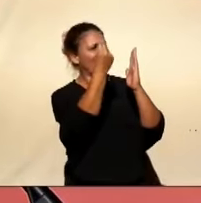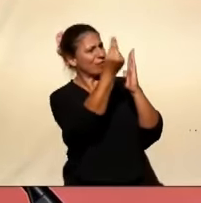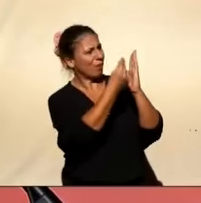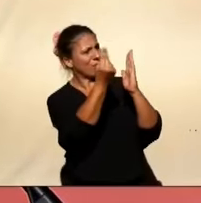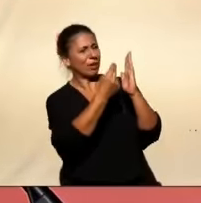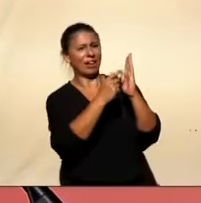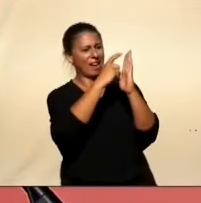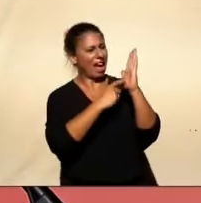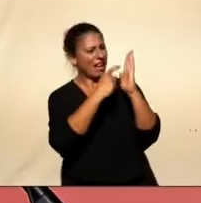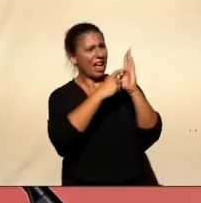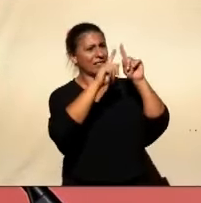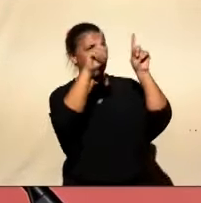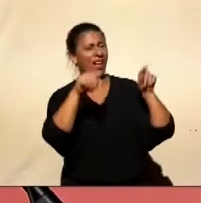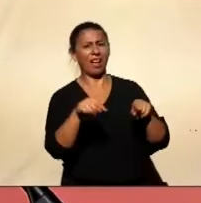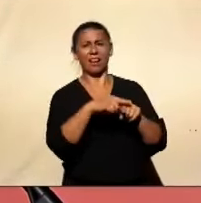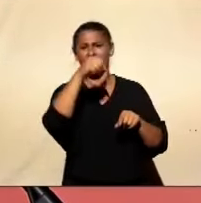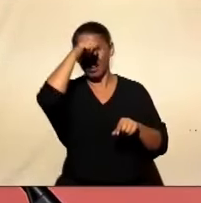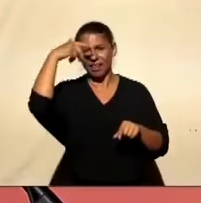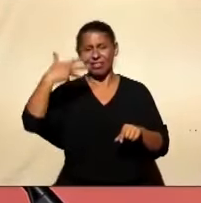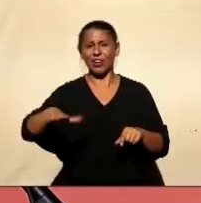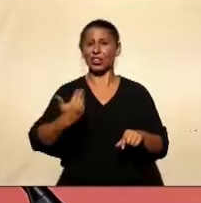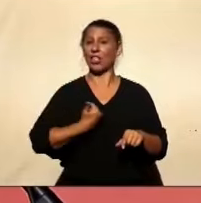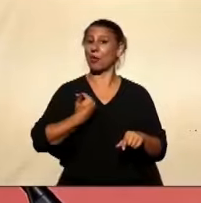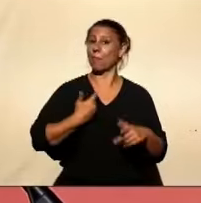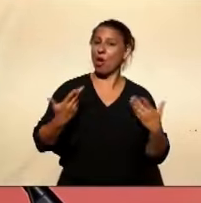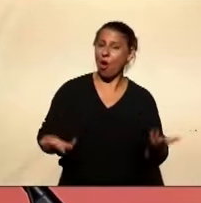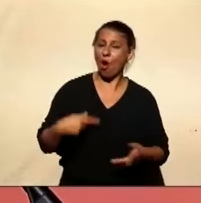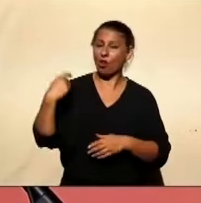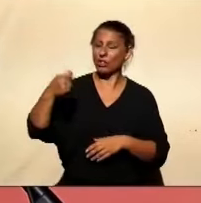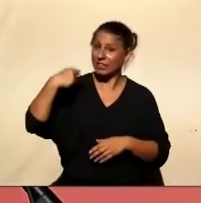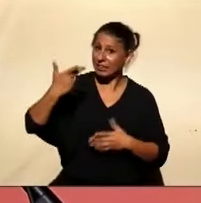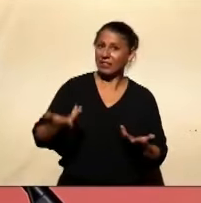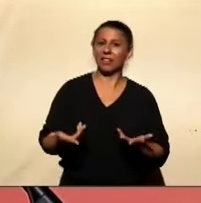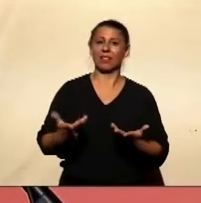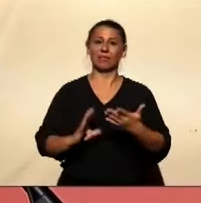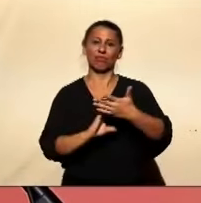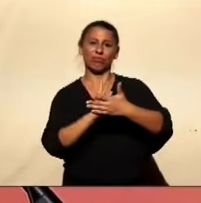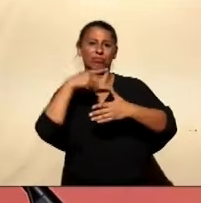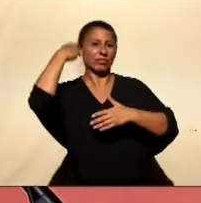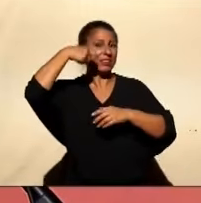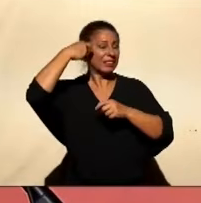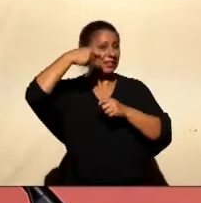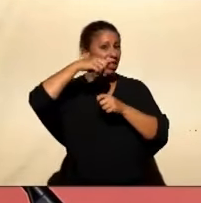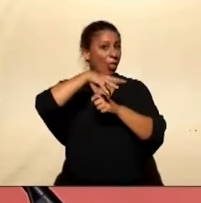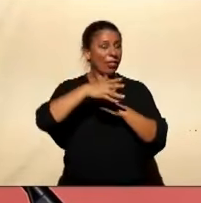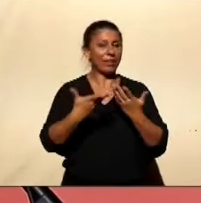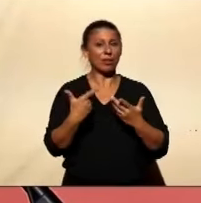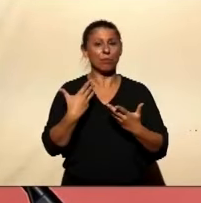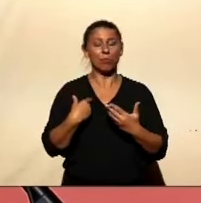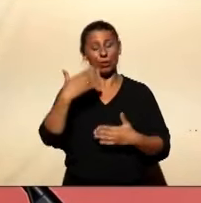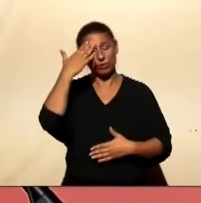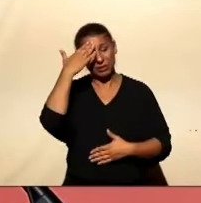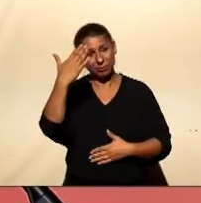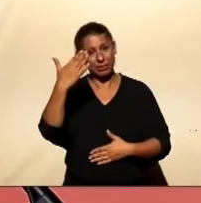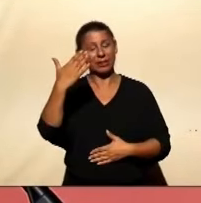των χαρακτών, ο ιδρώτας των ηθοποιών, η δημιουργικότητα των σκηνοθετών που έχουν τιμήσει